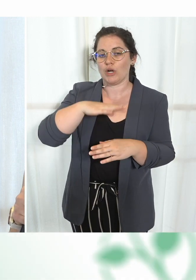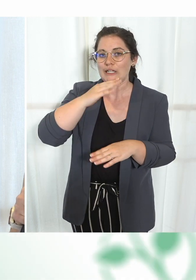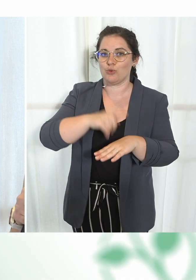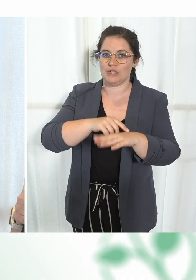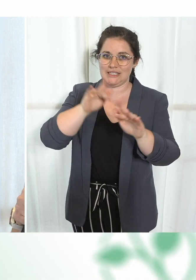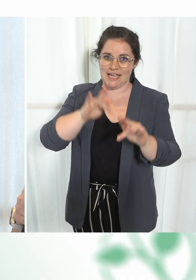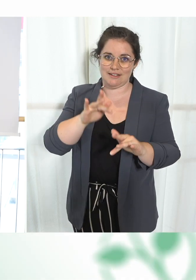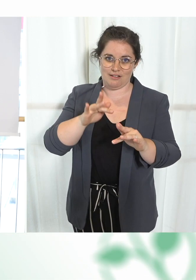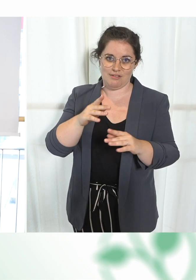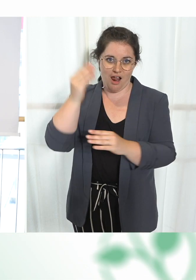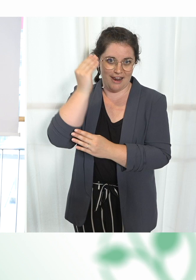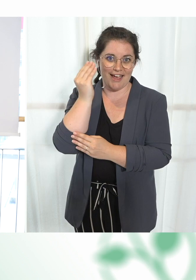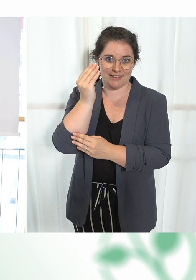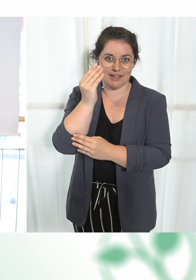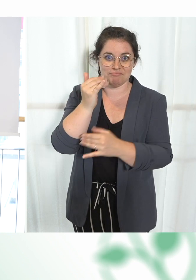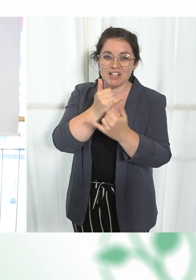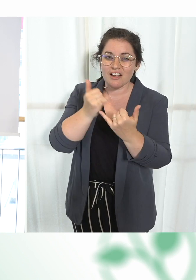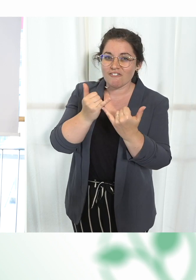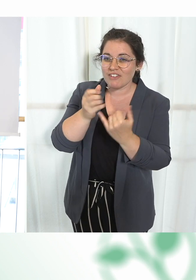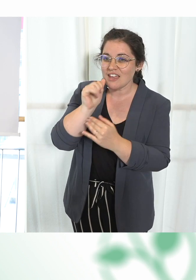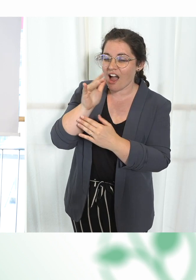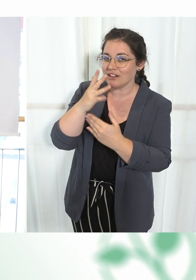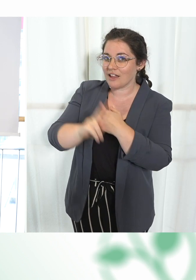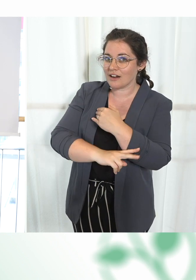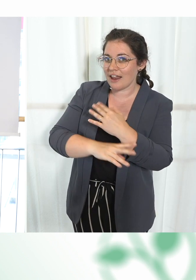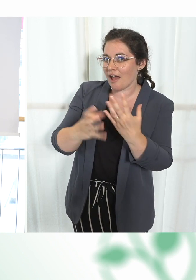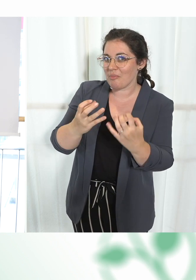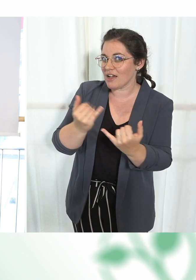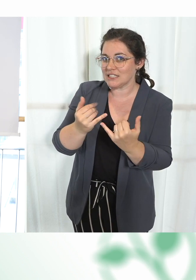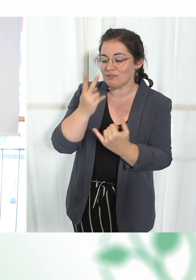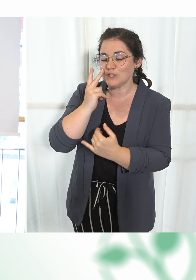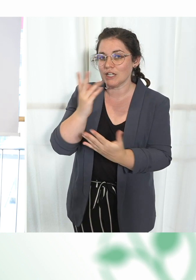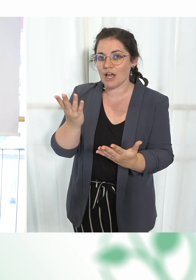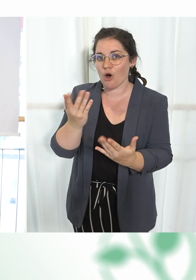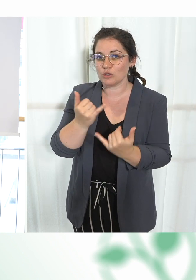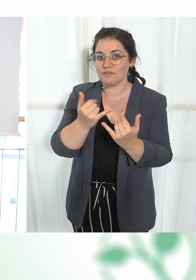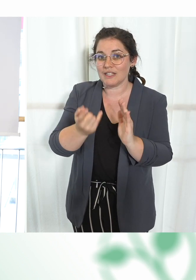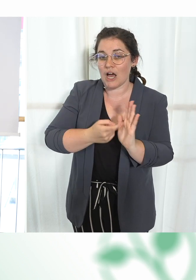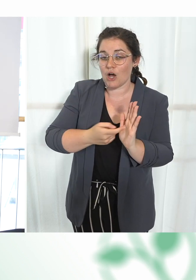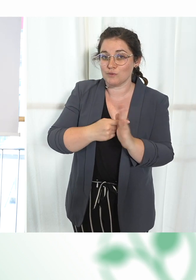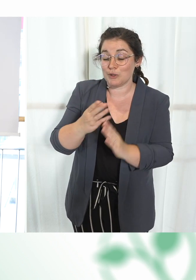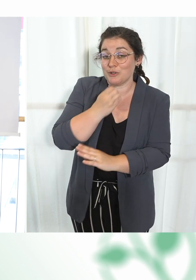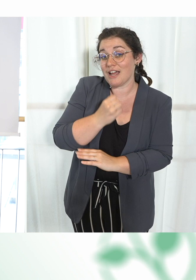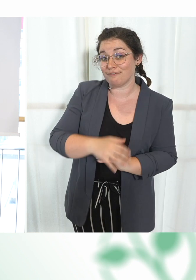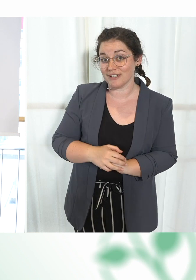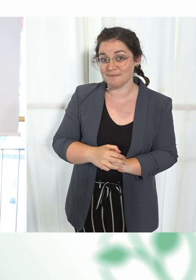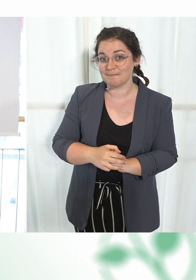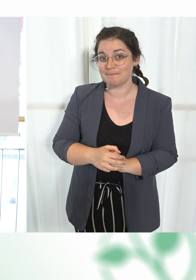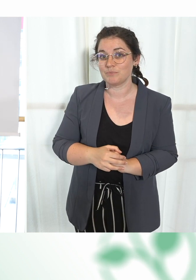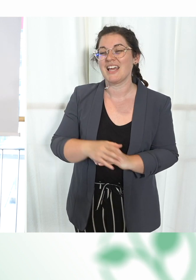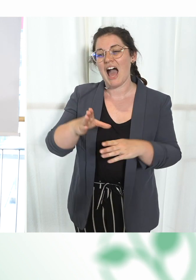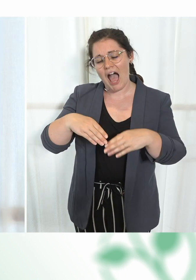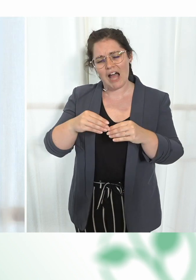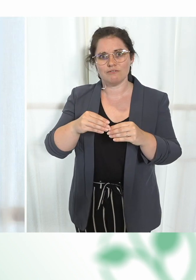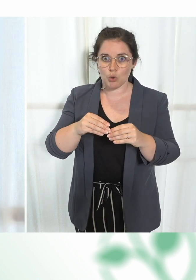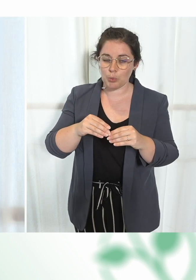wie ist die Lehre im Alltag dann in der Praxis? Wie funktioniert das? Wie werden die Herausforderungen gemeistert? Am Anfang war es ziemlich